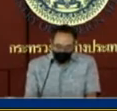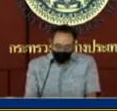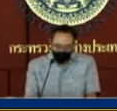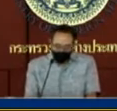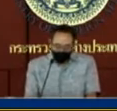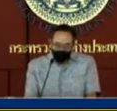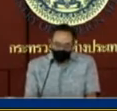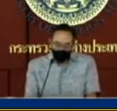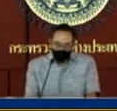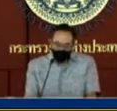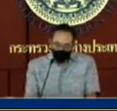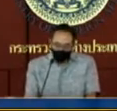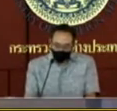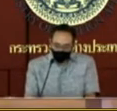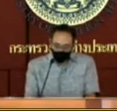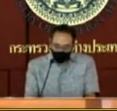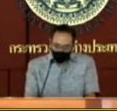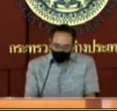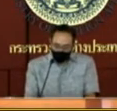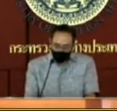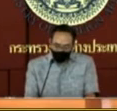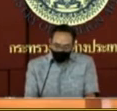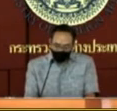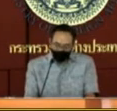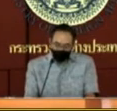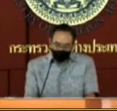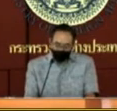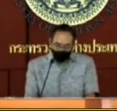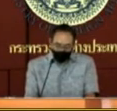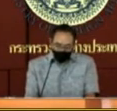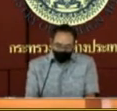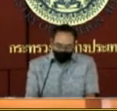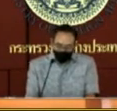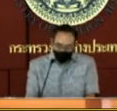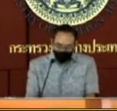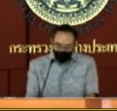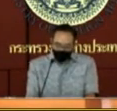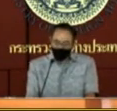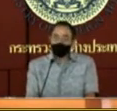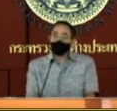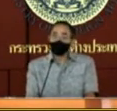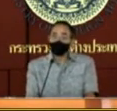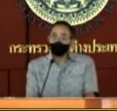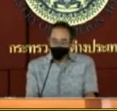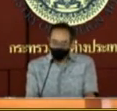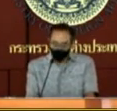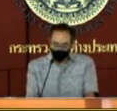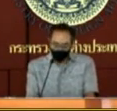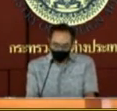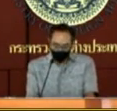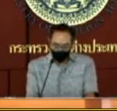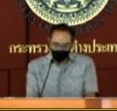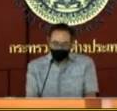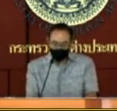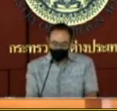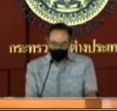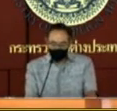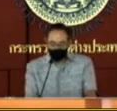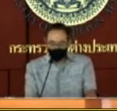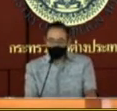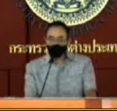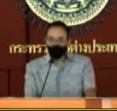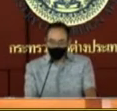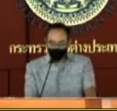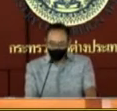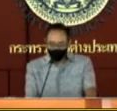นางอลิซาเบธทรัสนะครับรัฐมนตรีต่างประเทศสหราชอาณาจักรได้เดินทางเยือนประเทศไทยอย่างเป็นทางการในฐานะแขกของกระทรวงการต่างประเทศ